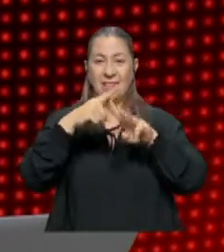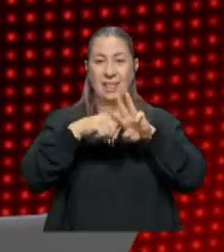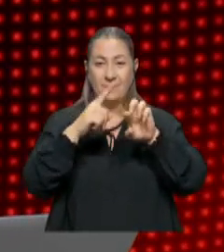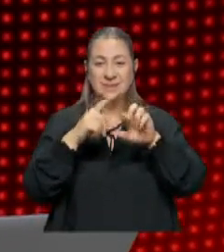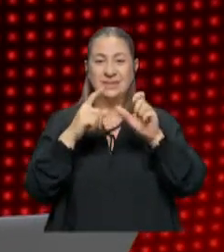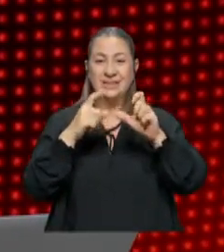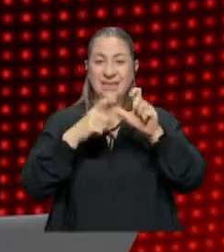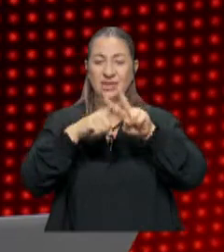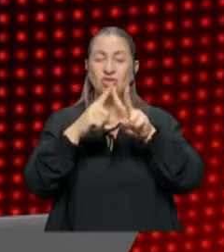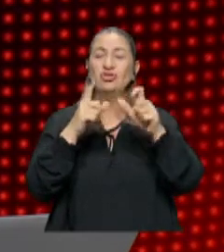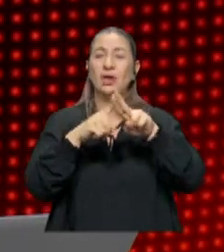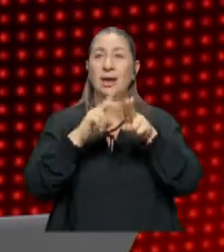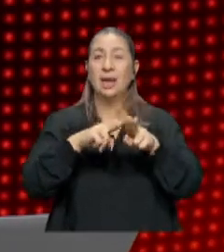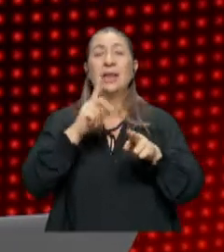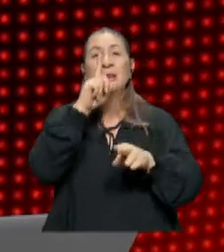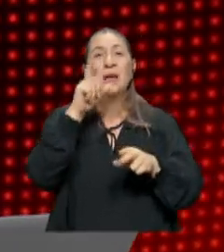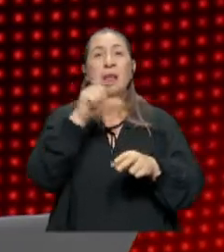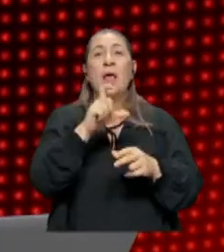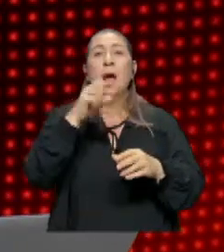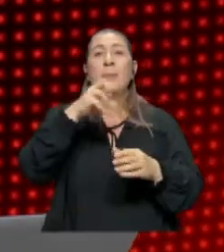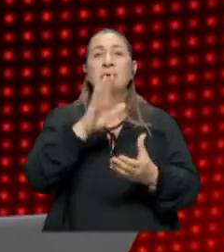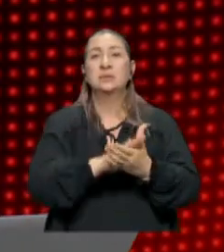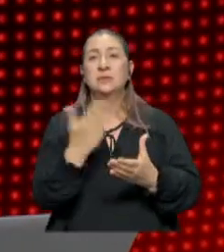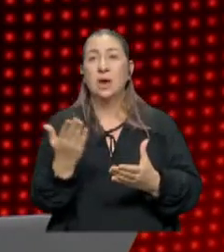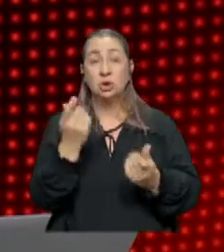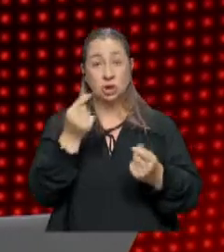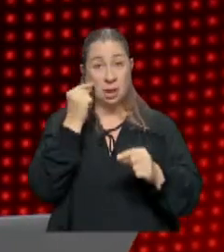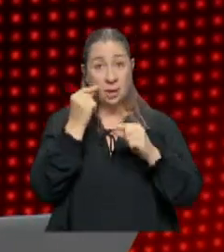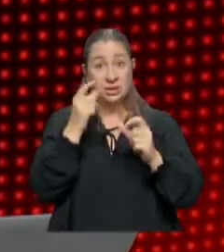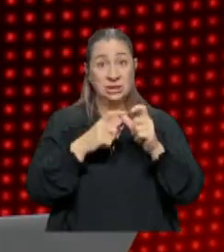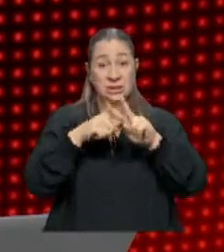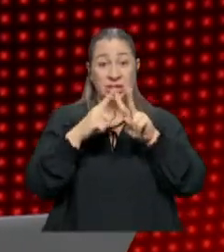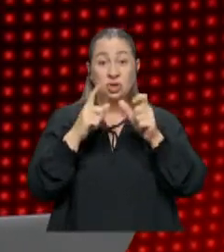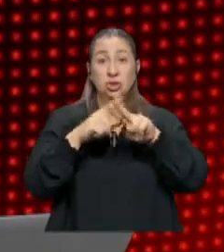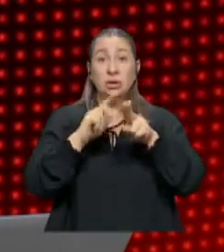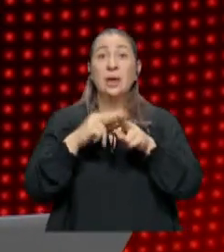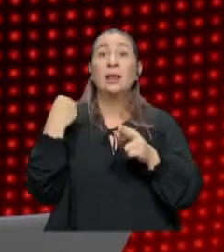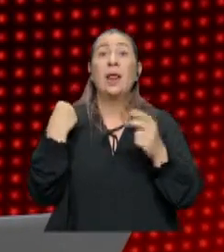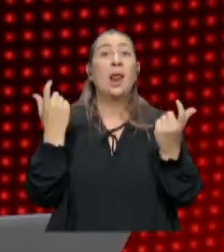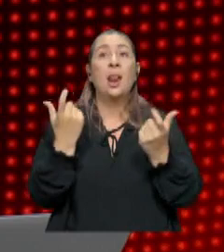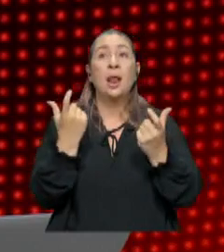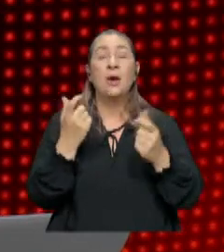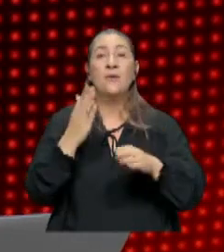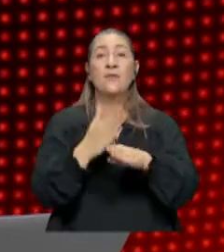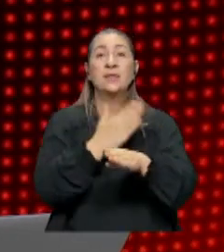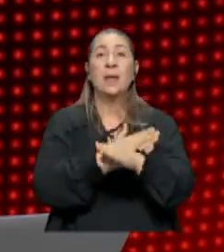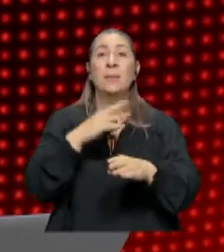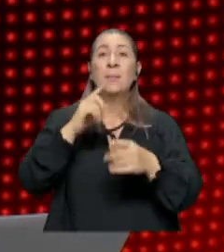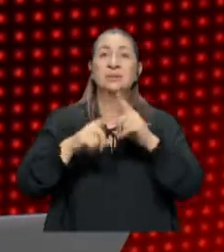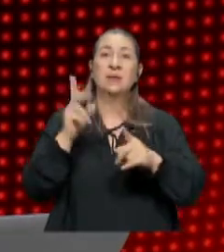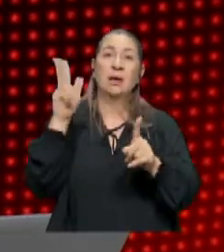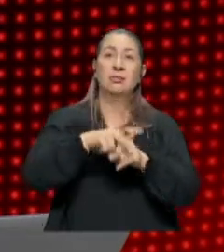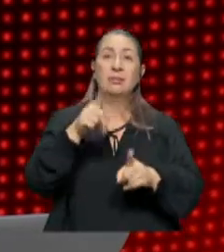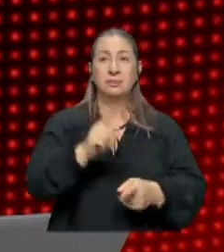Sancak, Nisan ayında AK Parti'den istifa etmişti. İş adamı Sancak'ın yeni adresi belli oldu. Vatan Partisi'ne